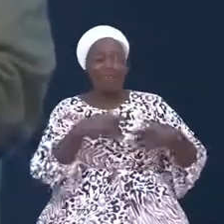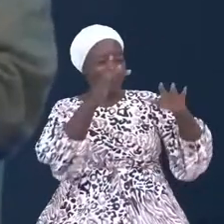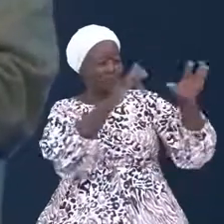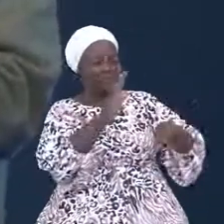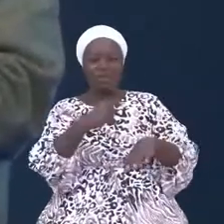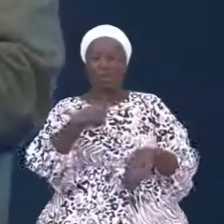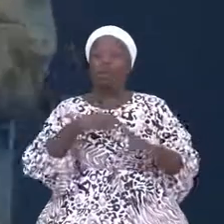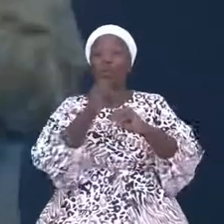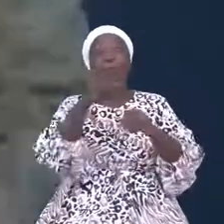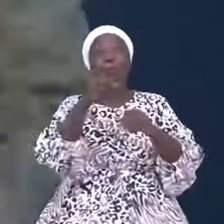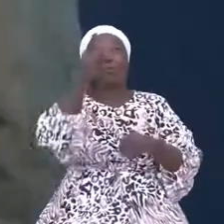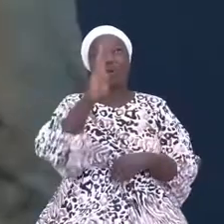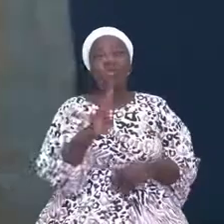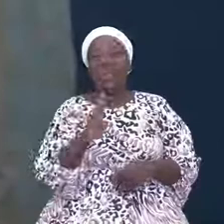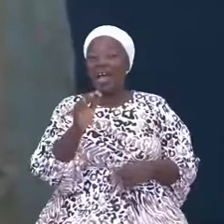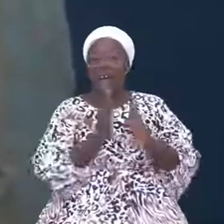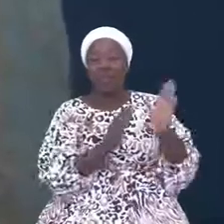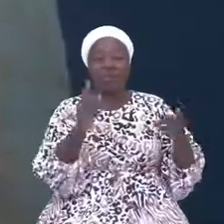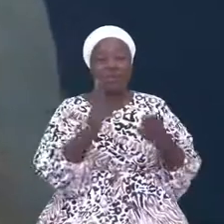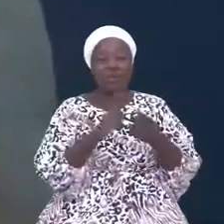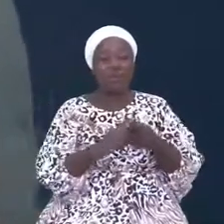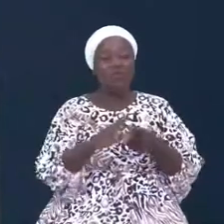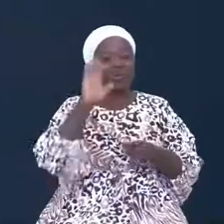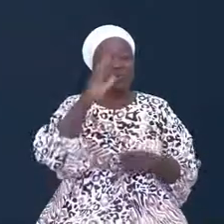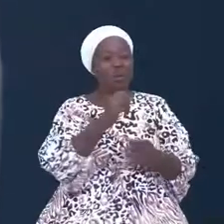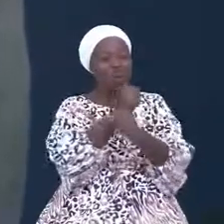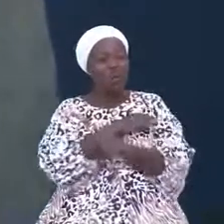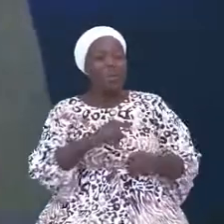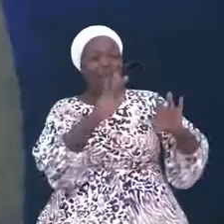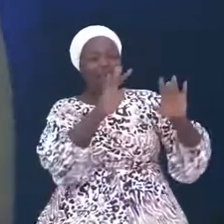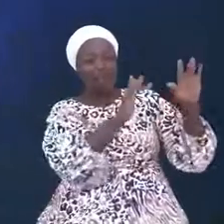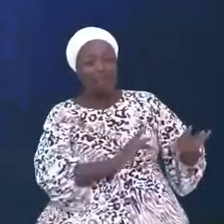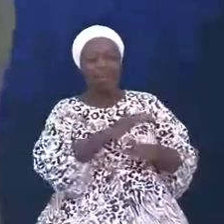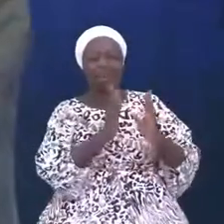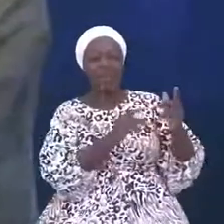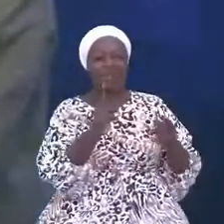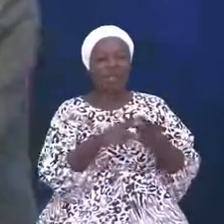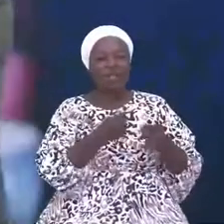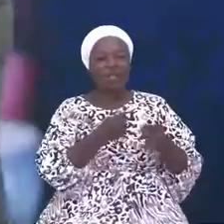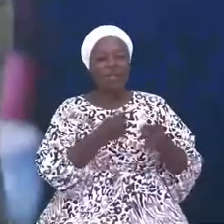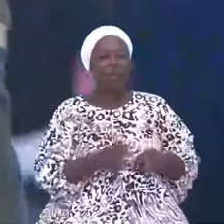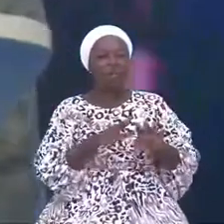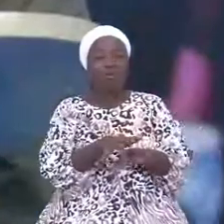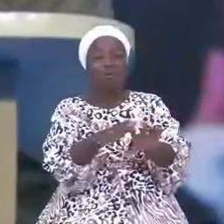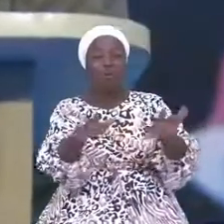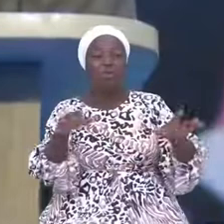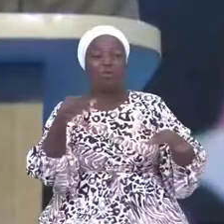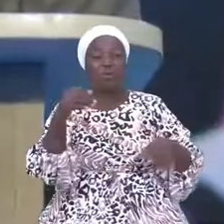venir. Aie pitié de moi, ô Dieu, dans ta bonté, selon